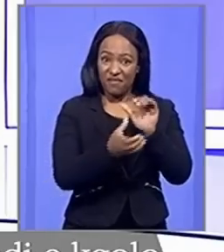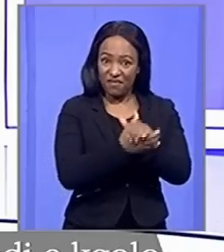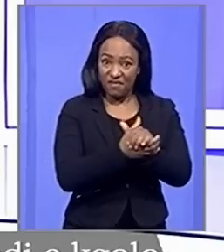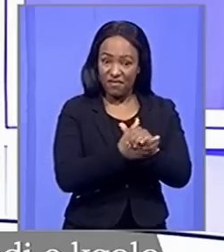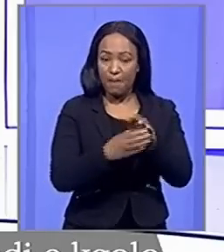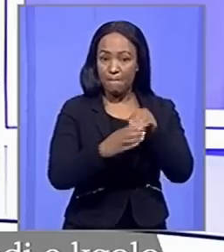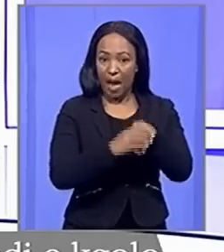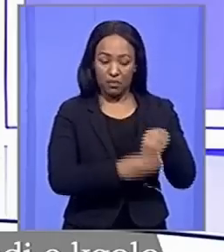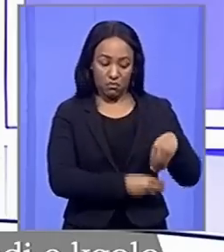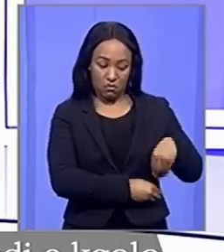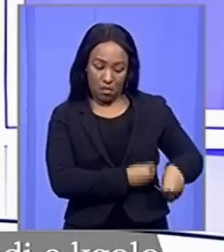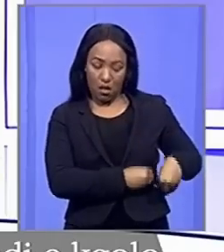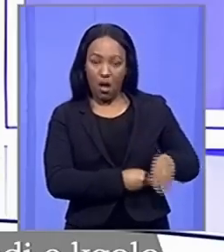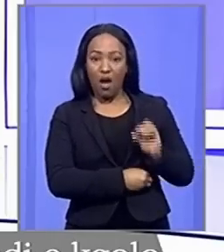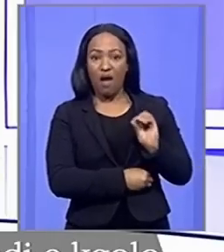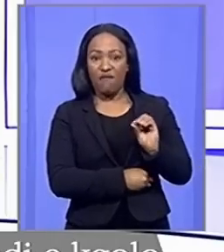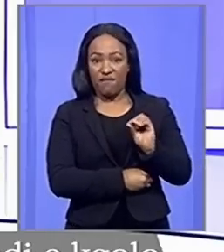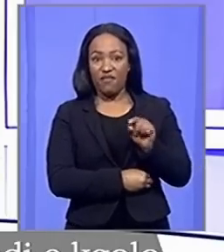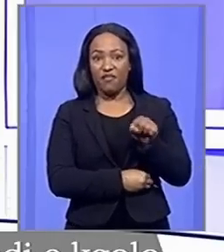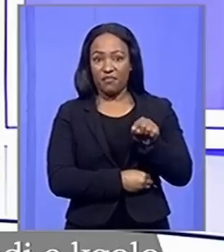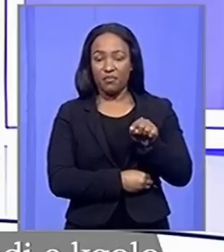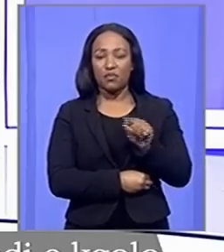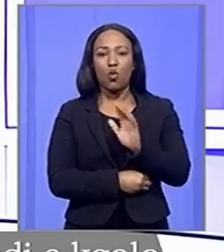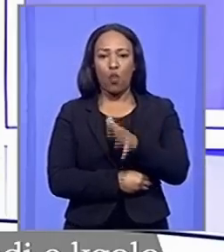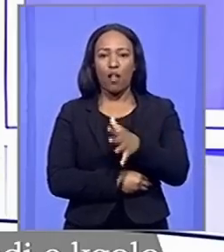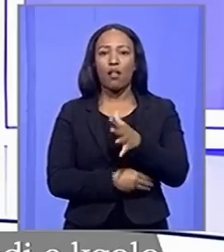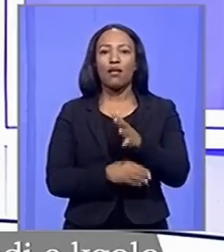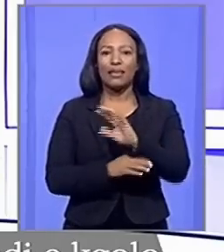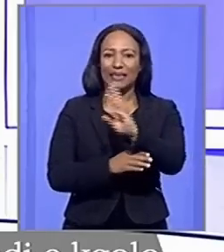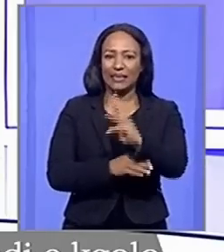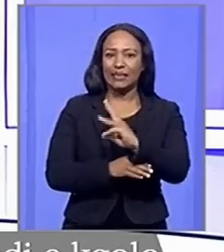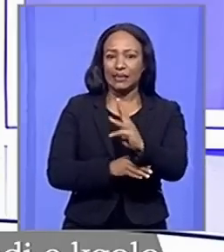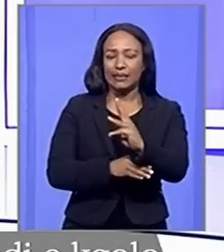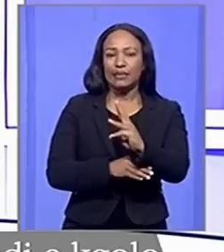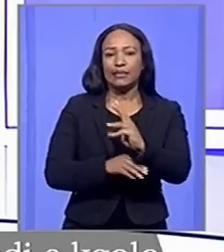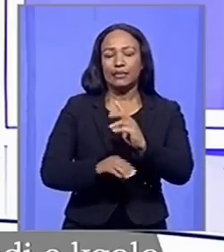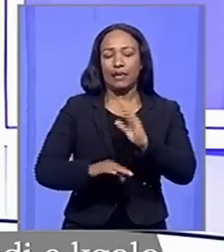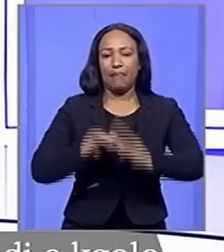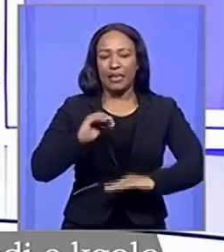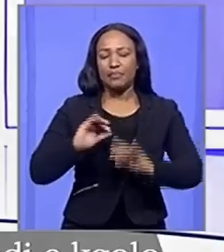gare ga bomenetša ba ya go lebagana le magato a thatana.